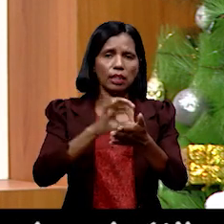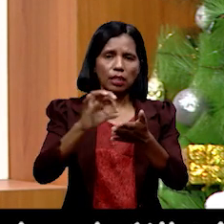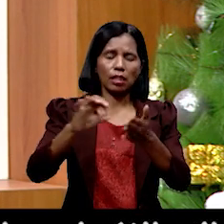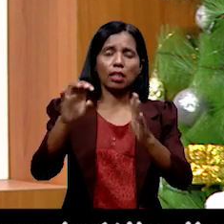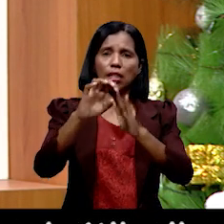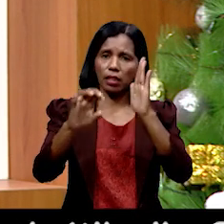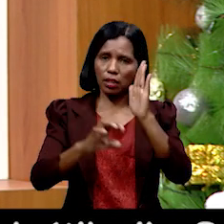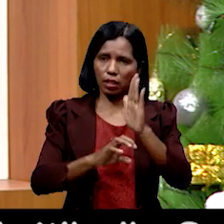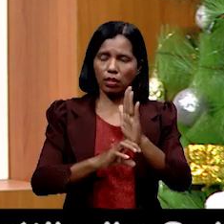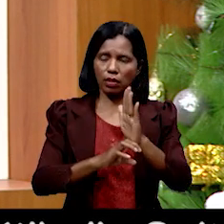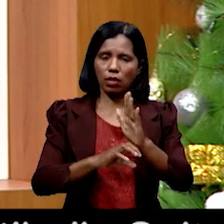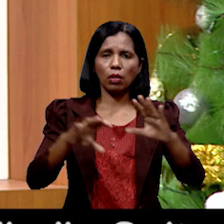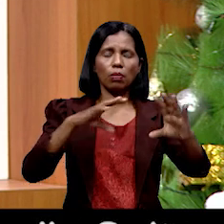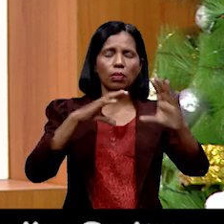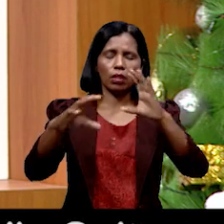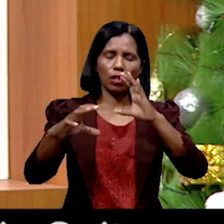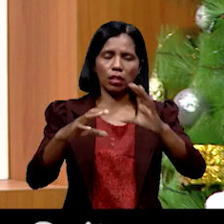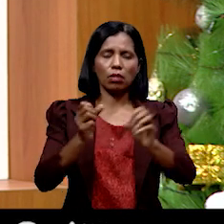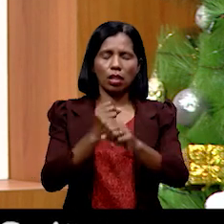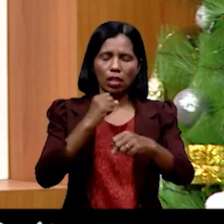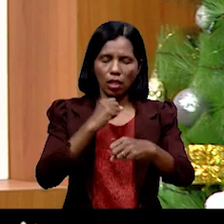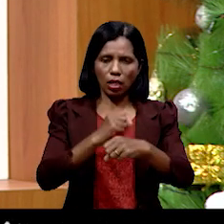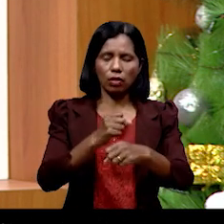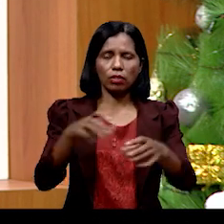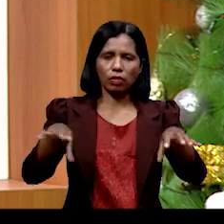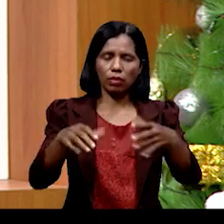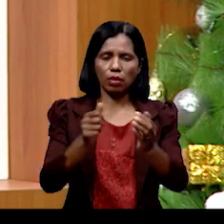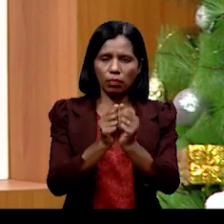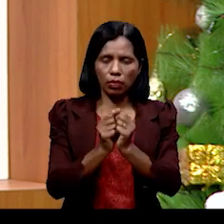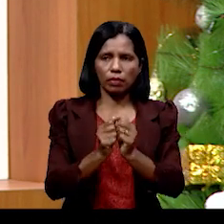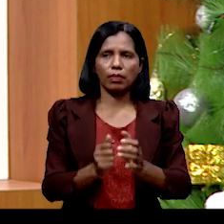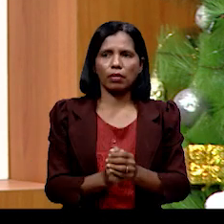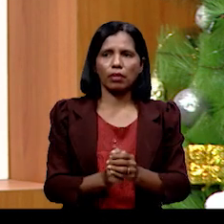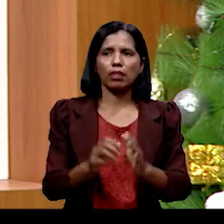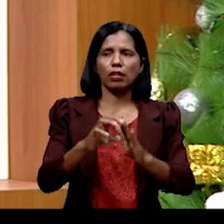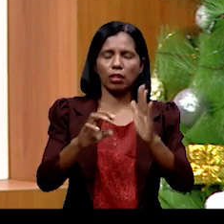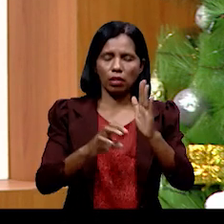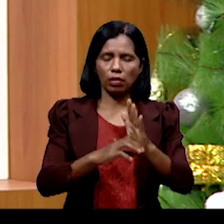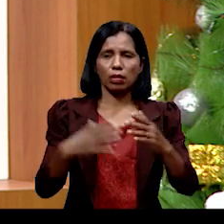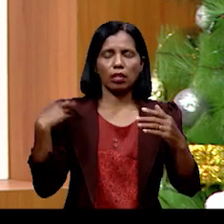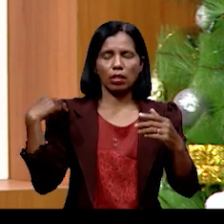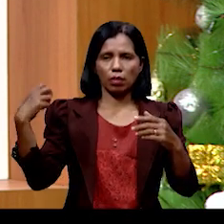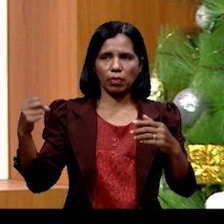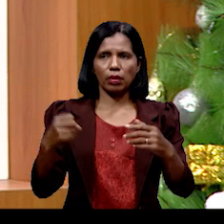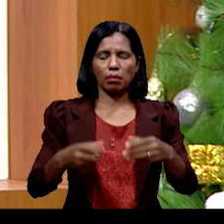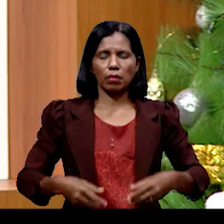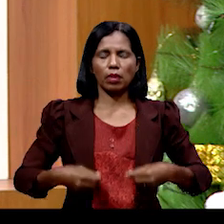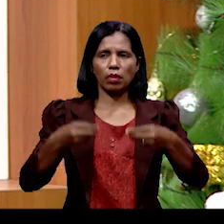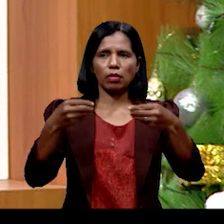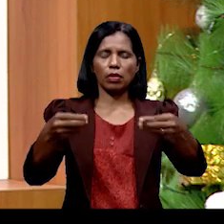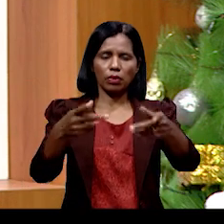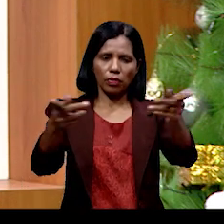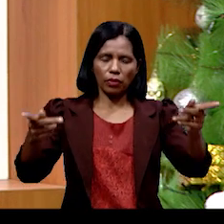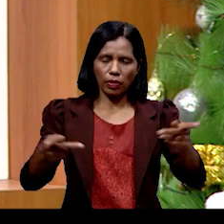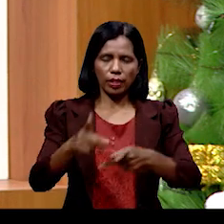sekretaristado komunikasan sosial senhalo akta. Iti hakoru dutona, kata, istadu nikpit makanya, ni belforo armazen ide,